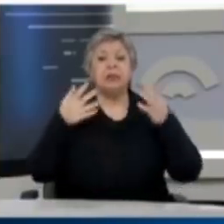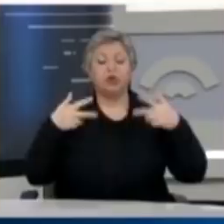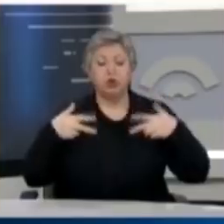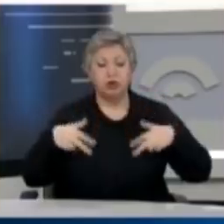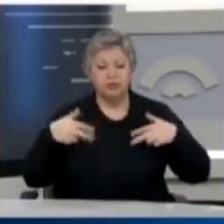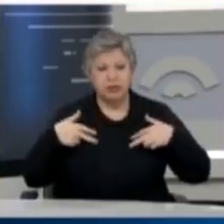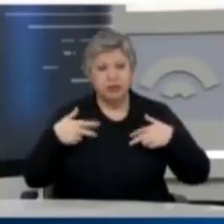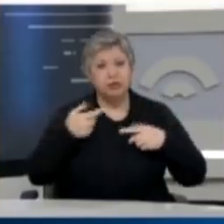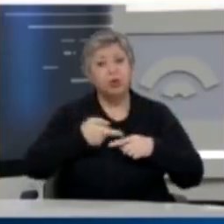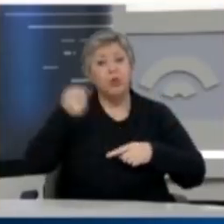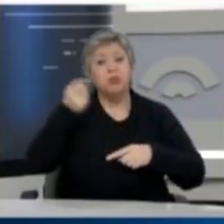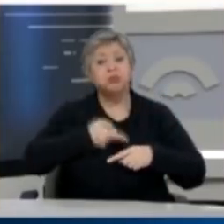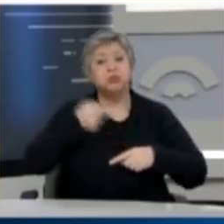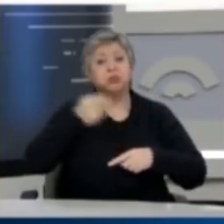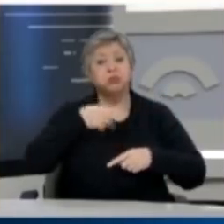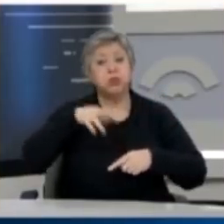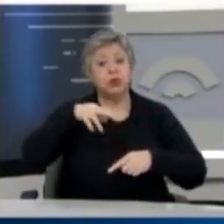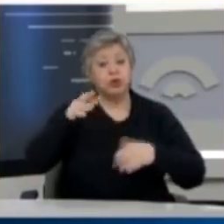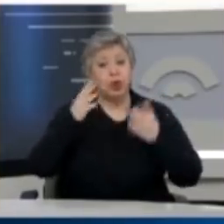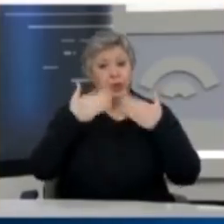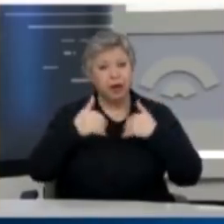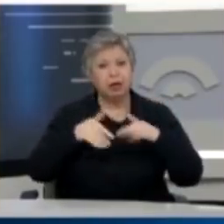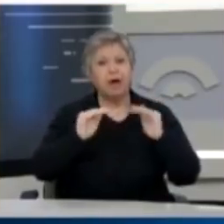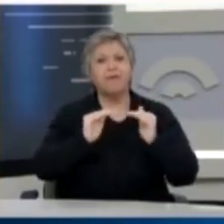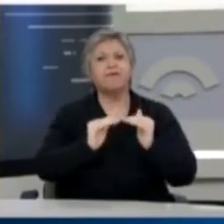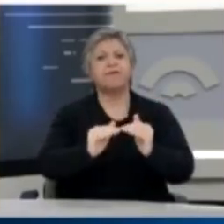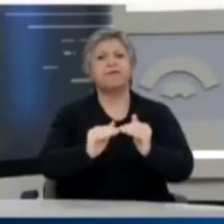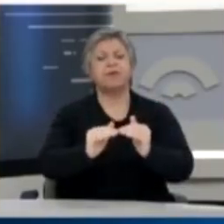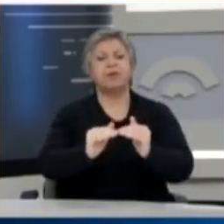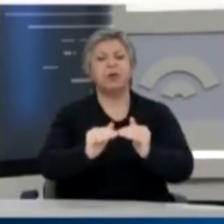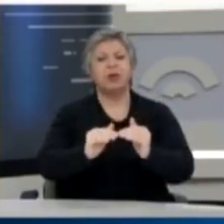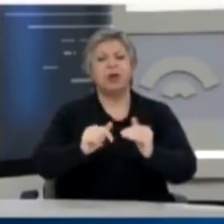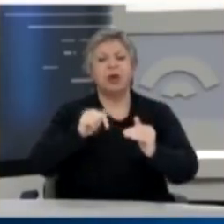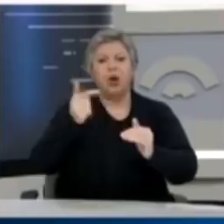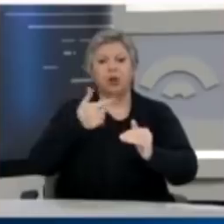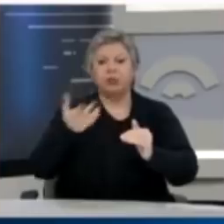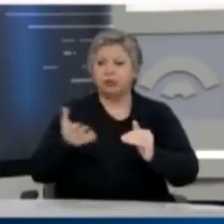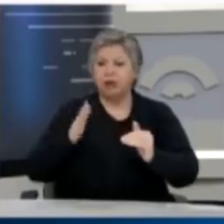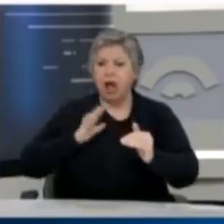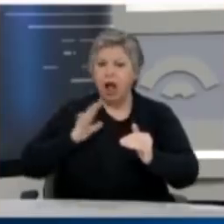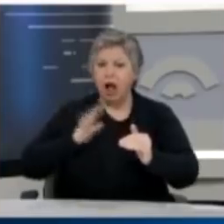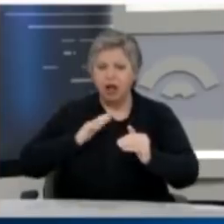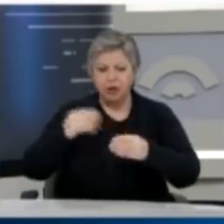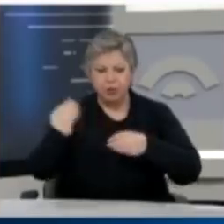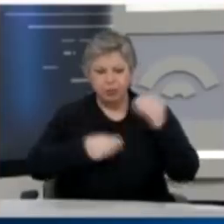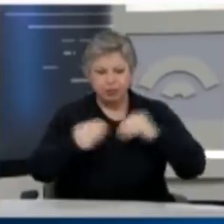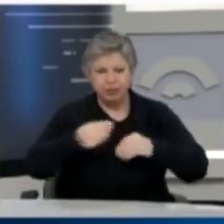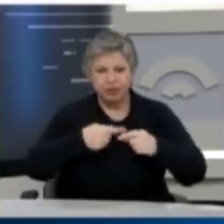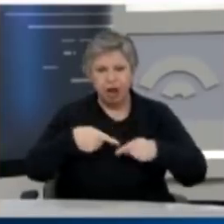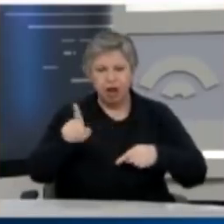Βουλής να παραμένουν στη θέση τους, παρά και ενάντια, αν θέλετε, και τη θέληση του ελληνικού λαού.